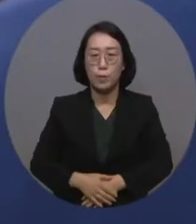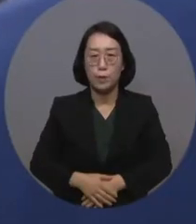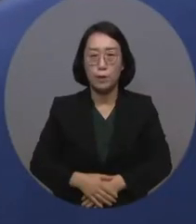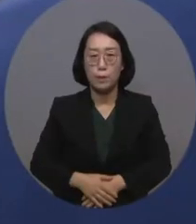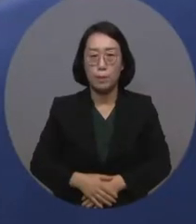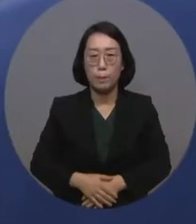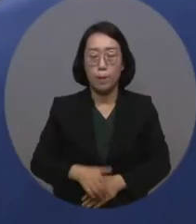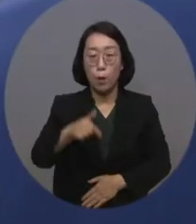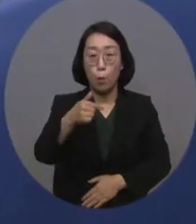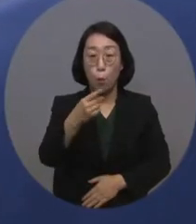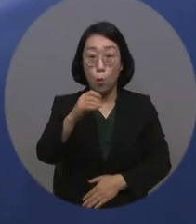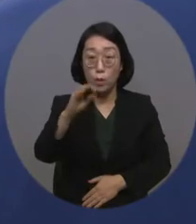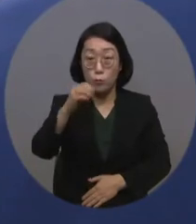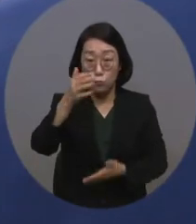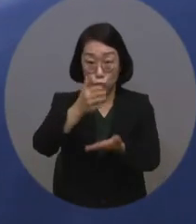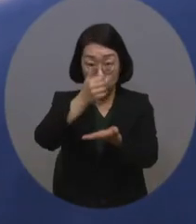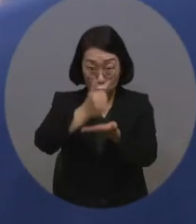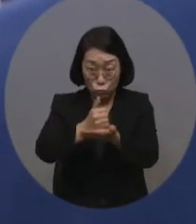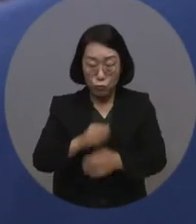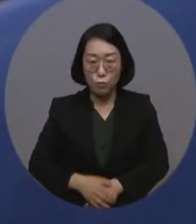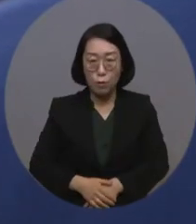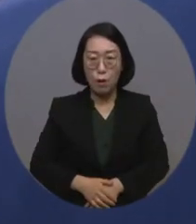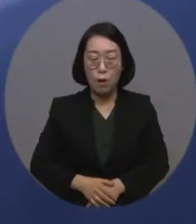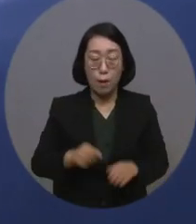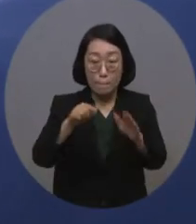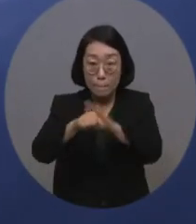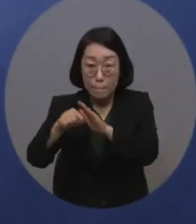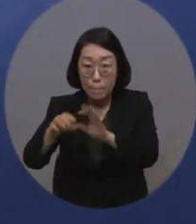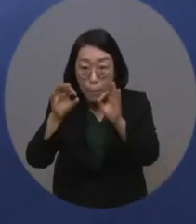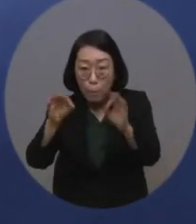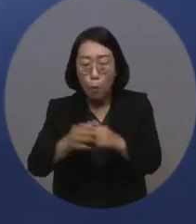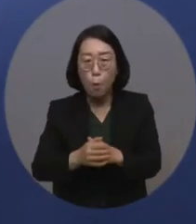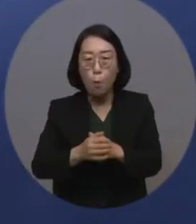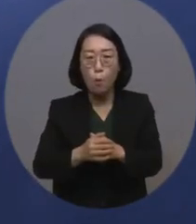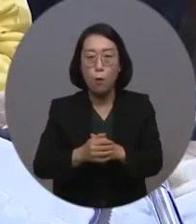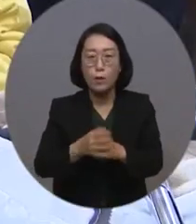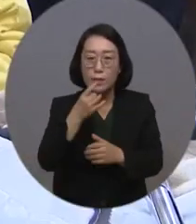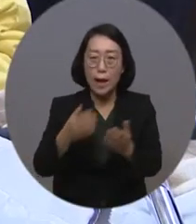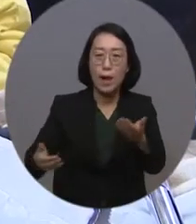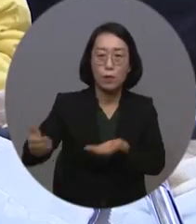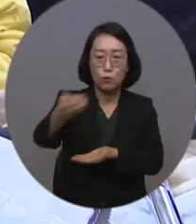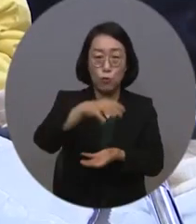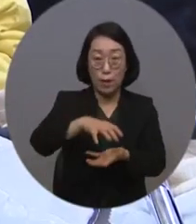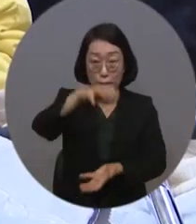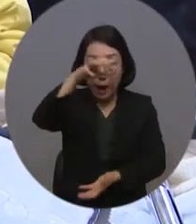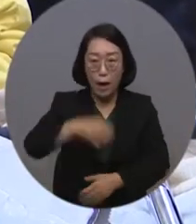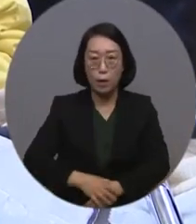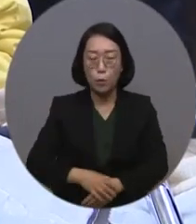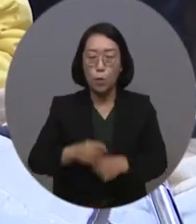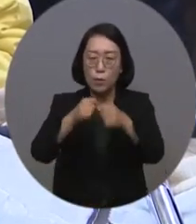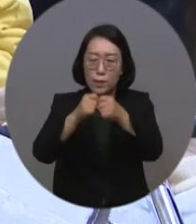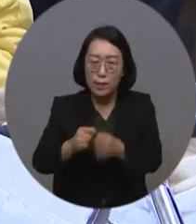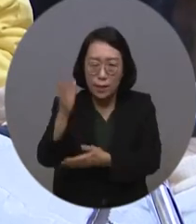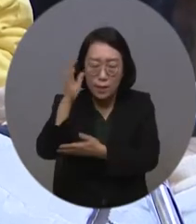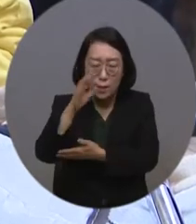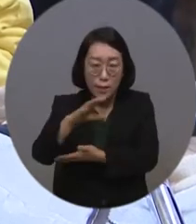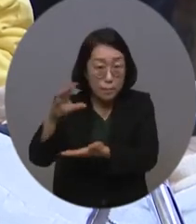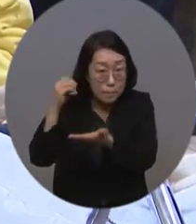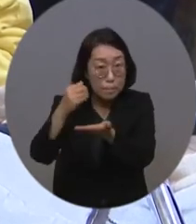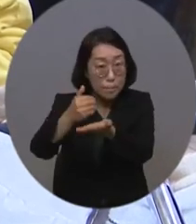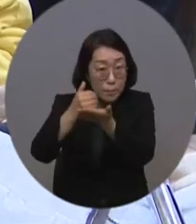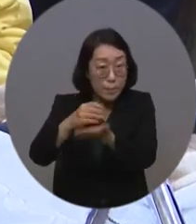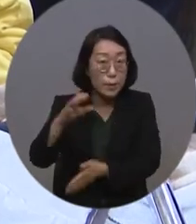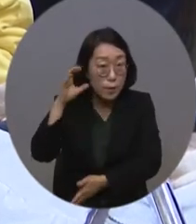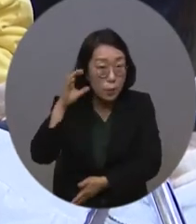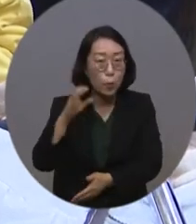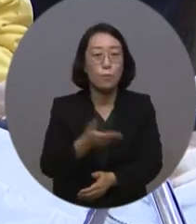공영민 고흥군수는 수매 현장을 찾아 올해 벼 수확량, 수매 품종, 벼 품위에 대한 농가 의견을 청취하고